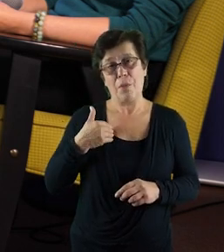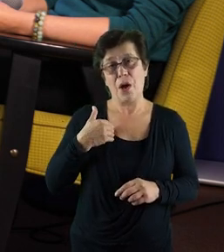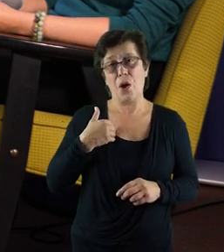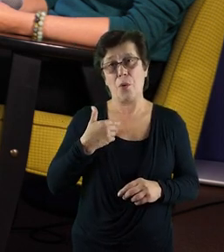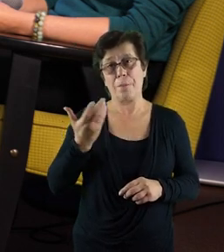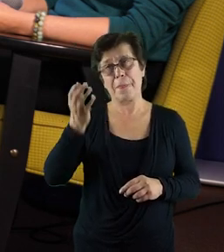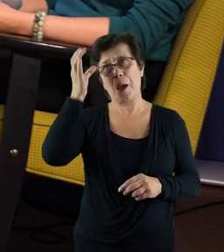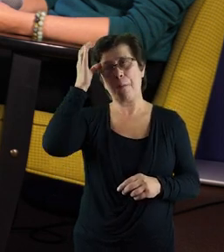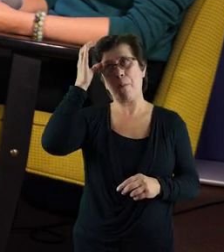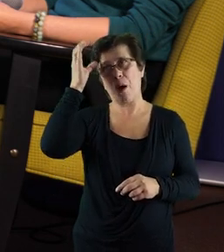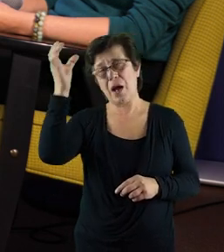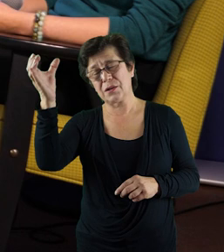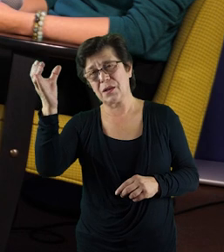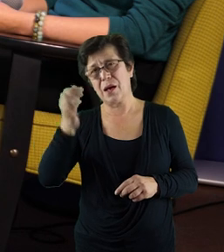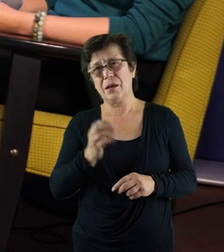antyreligijny?